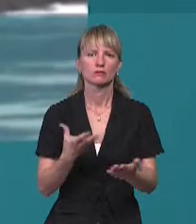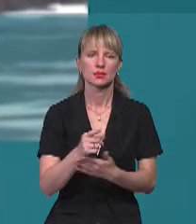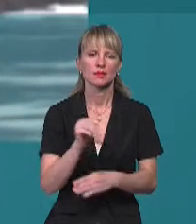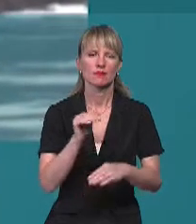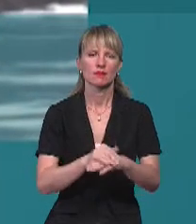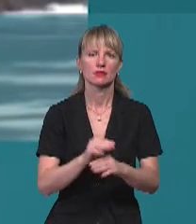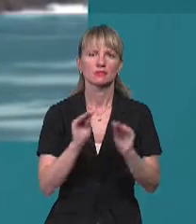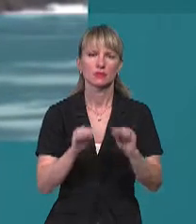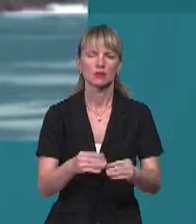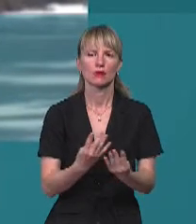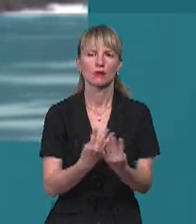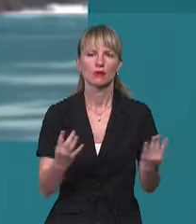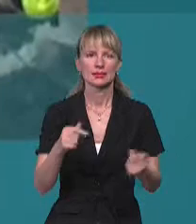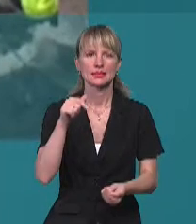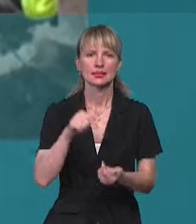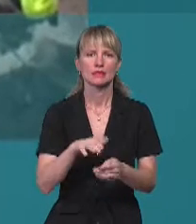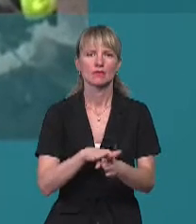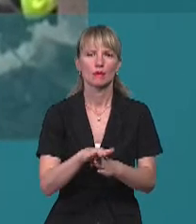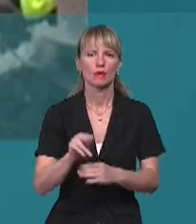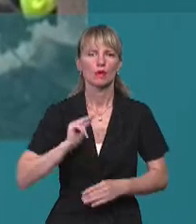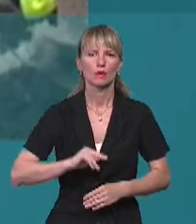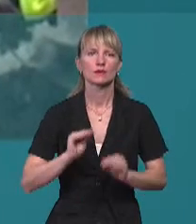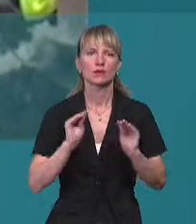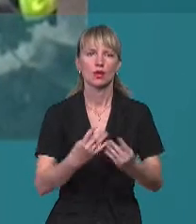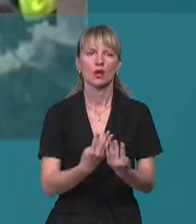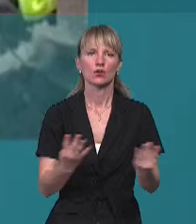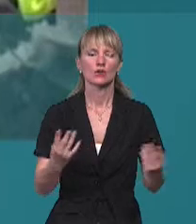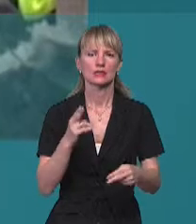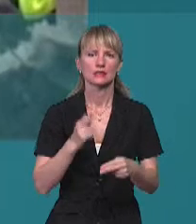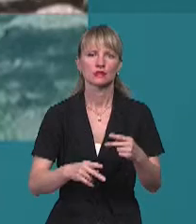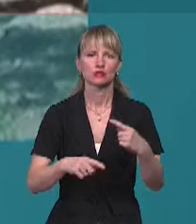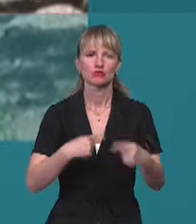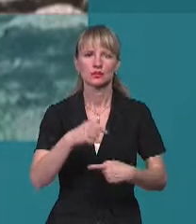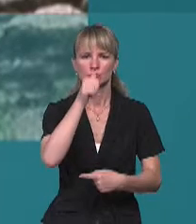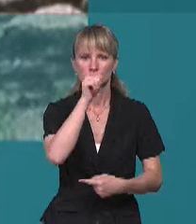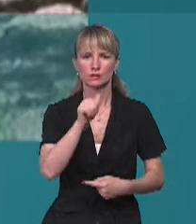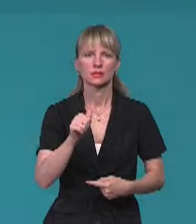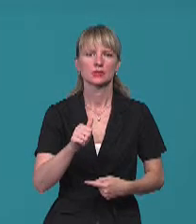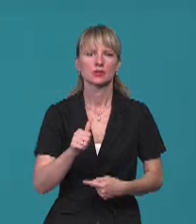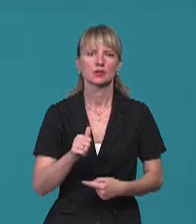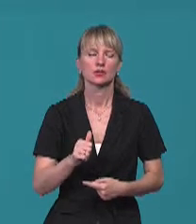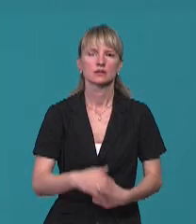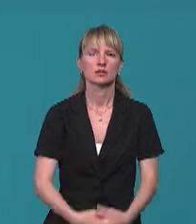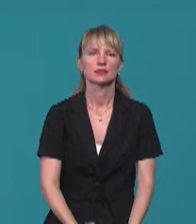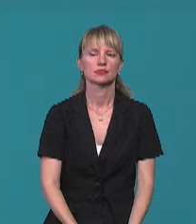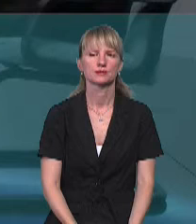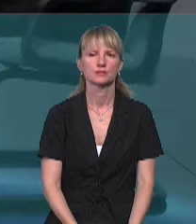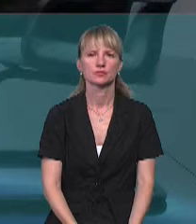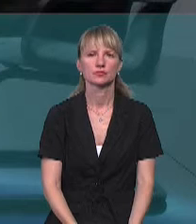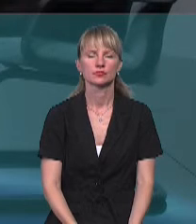встановлення огорожі згідно з актами виконаних робіт. Встановлення огорожі закінчиться через місяць, додав Артур Савін.